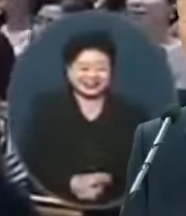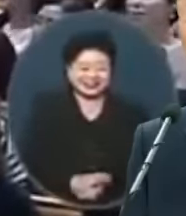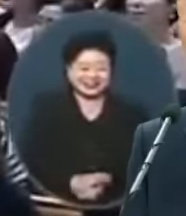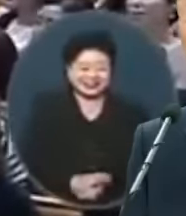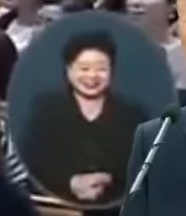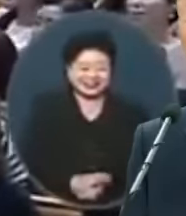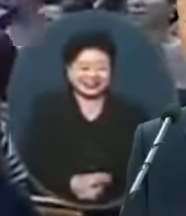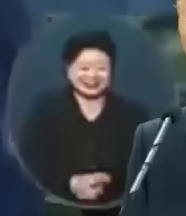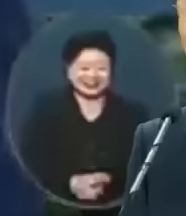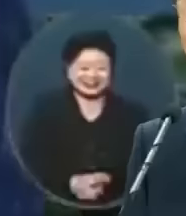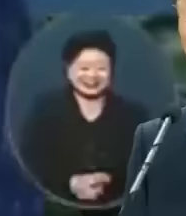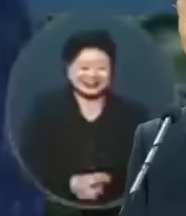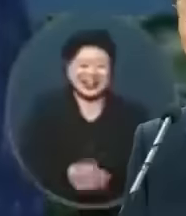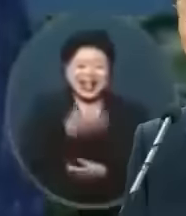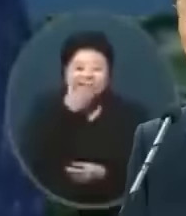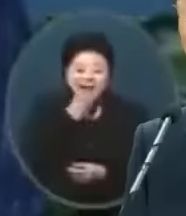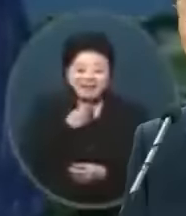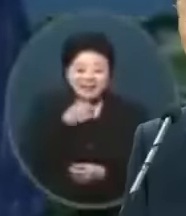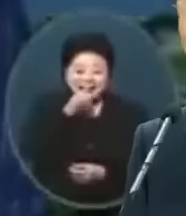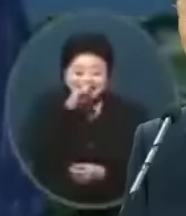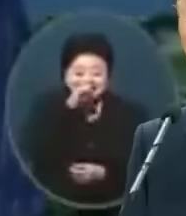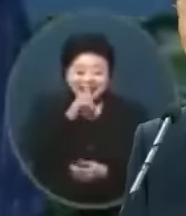아 여러분 다 행복하네요.